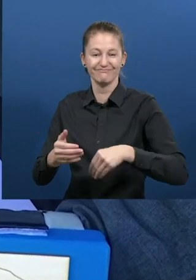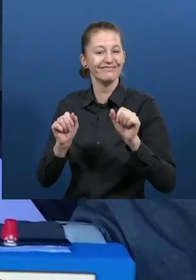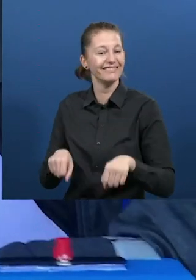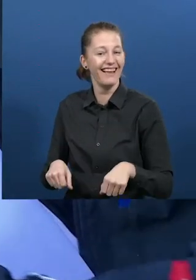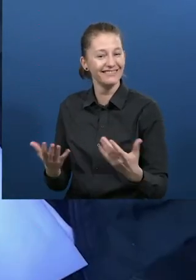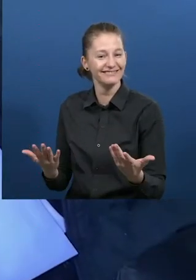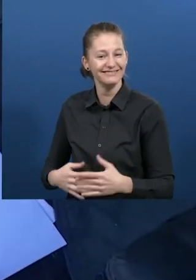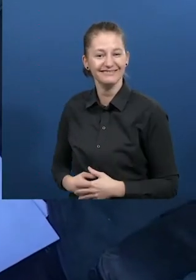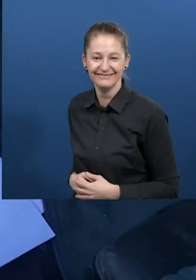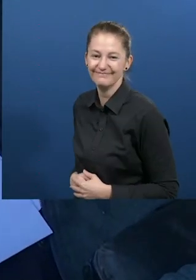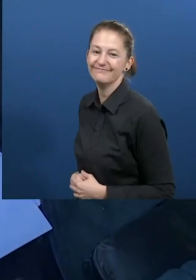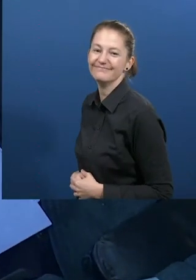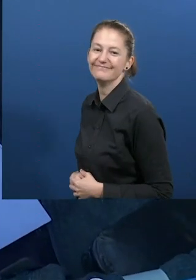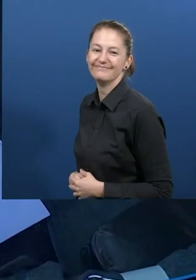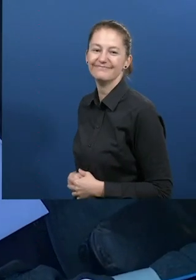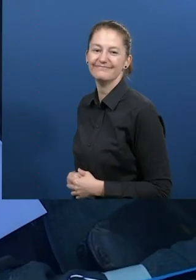autographe.